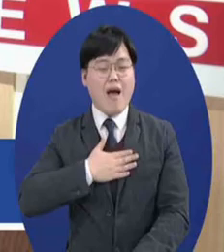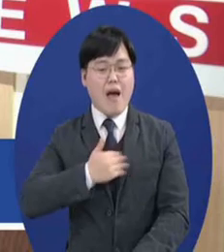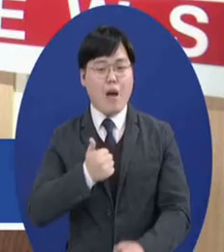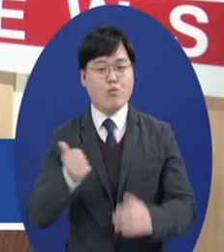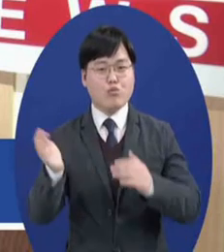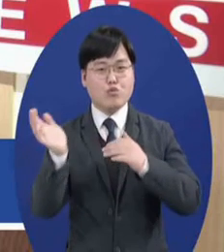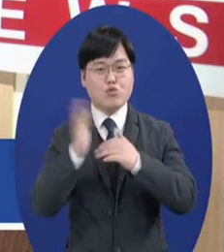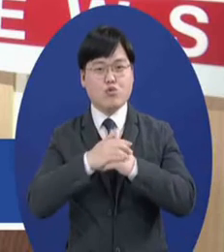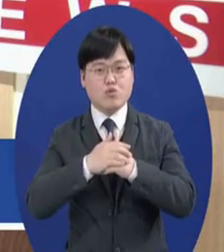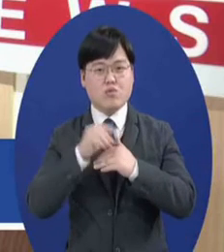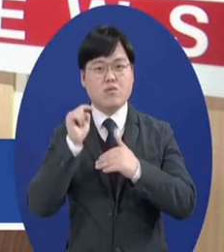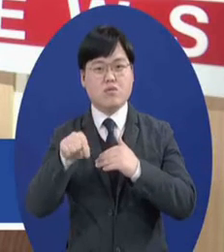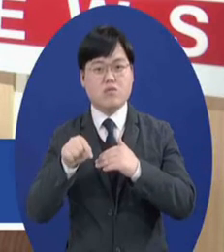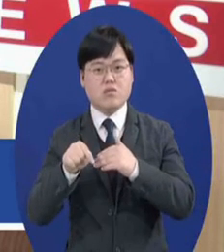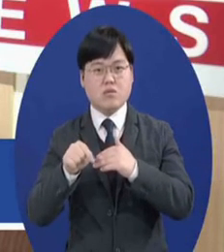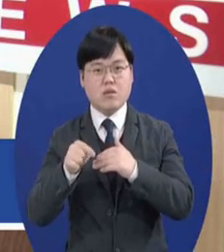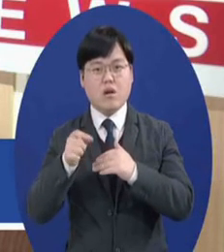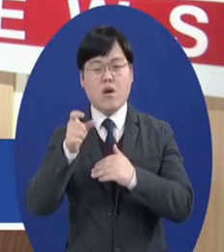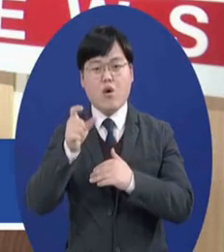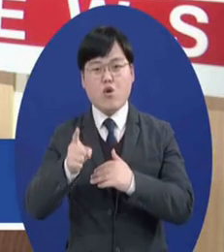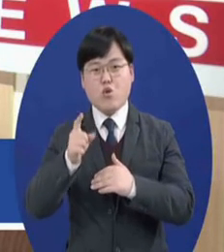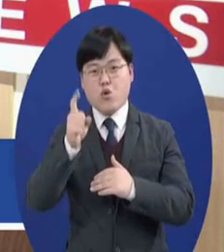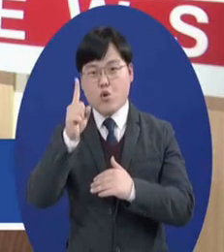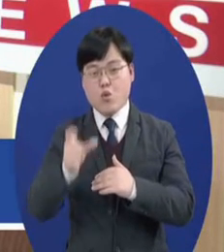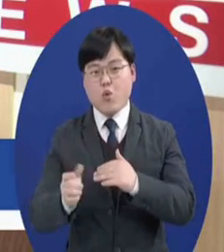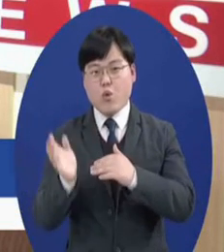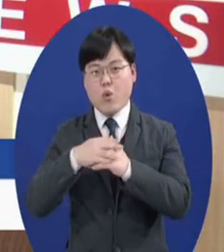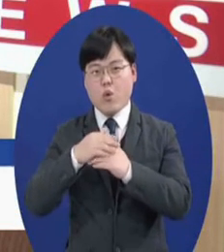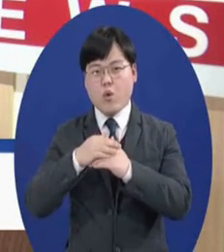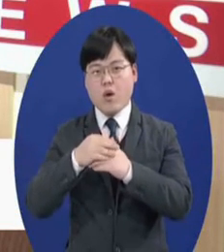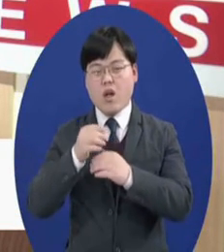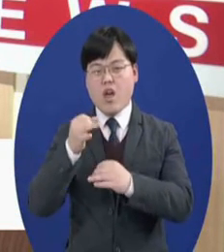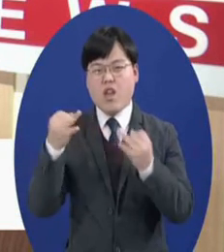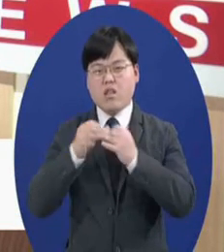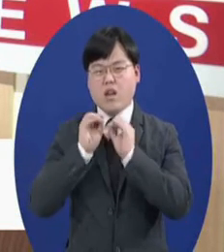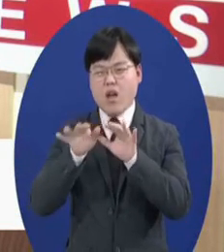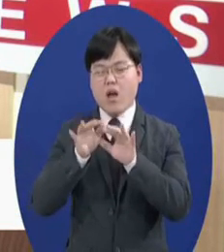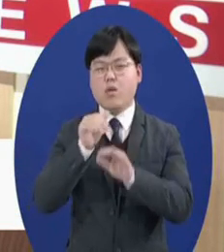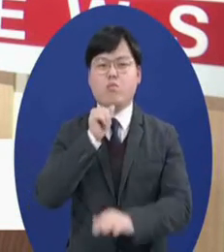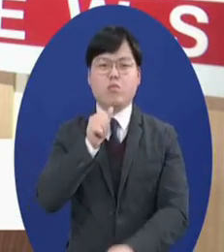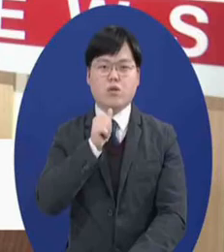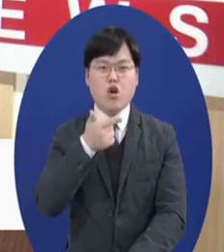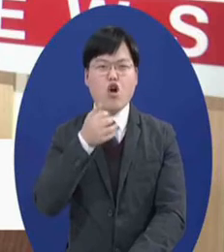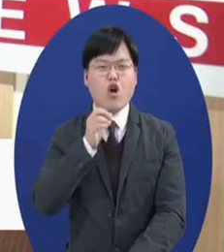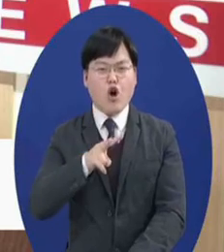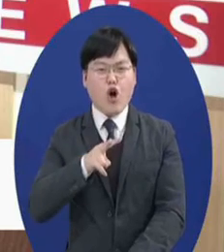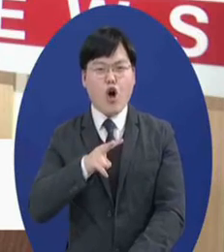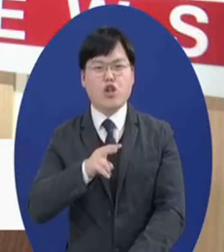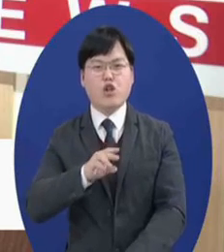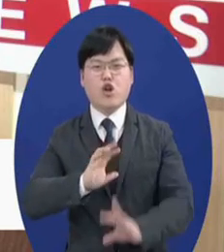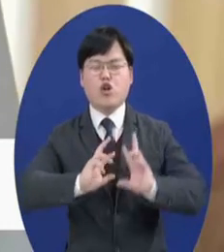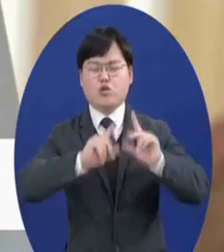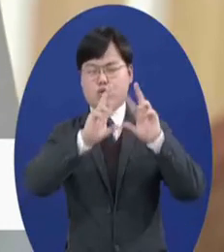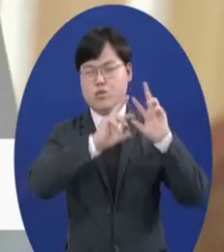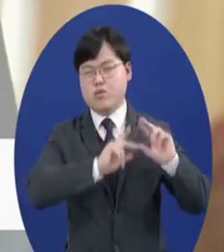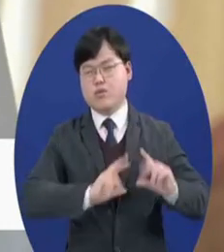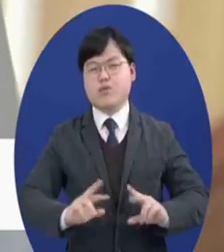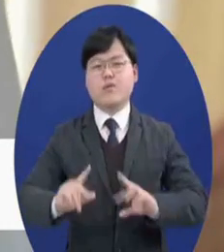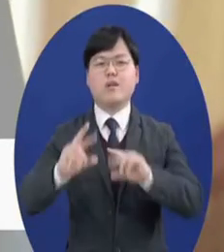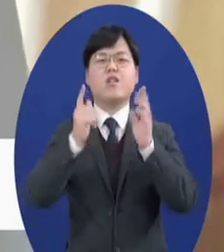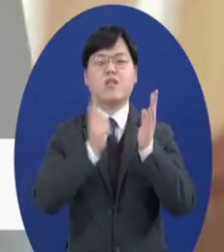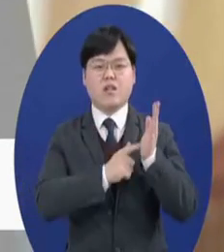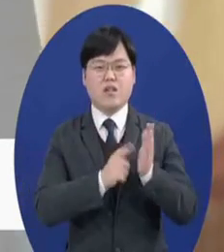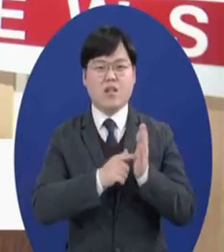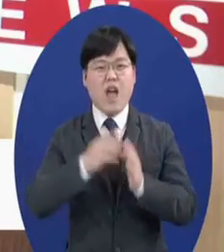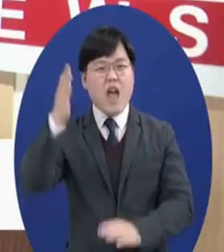насаа алдсан энэ одоо хитэн тохиолдол ингээд тухайн шуугаад өнгөрөх биш. Энийг бол тогтолцооны одоо ийм томоохон одоо өөрчлөлт хийх ёстой. Цэргийн